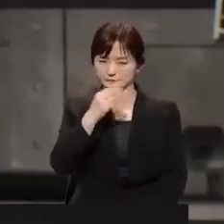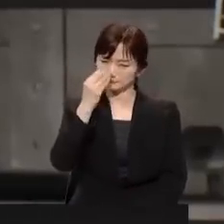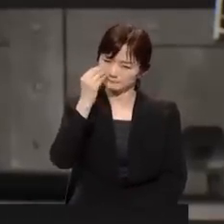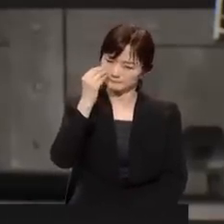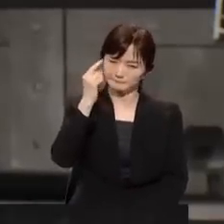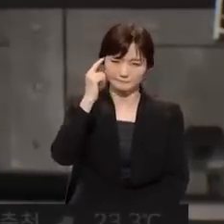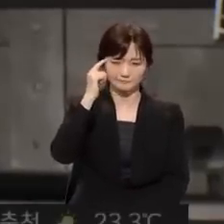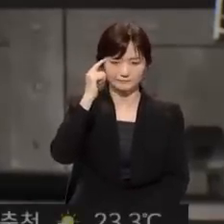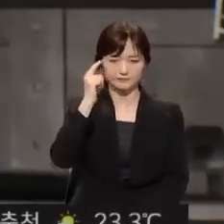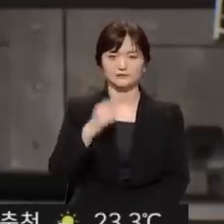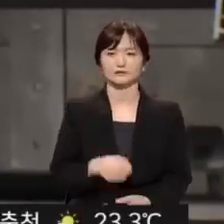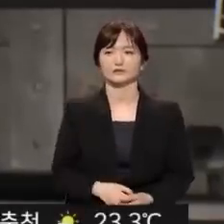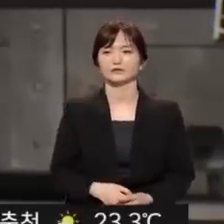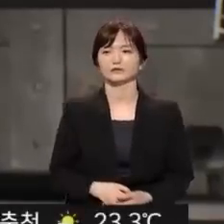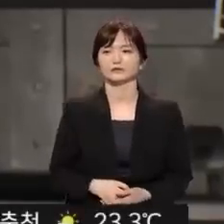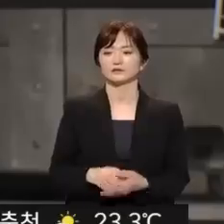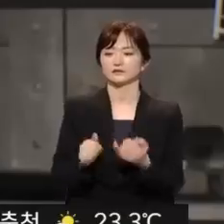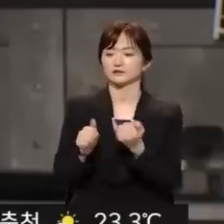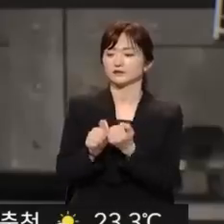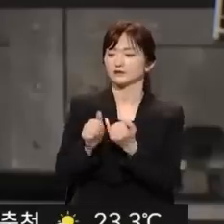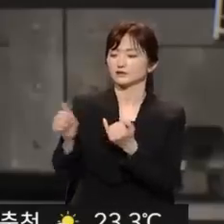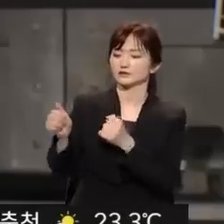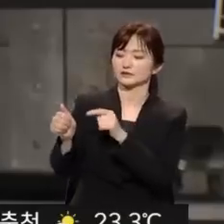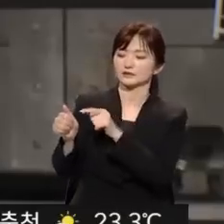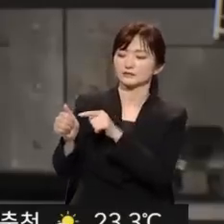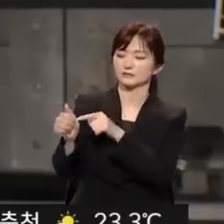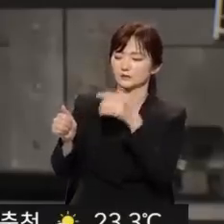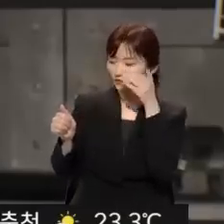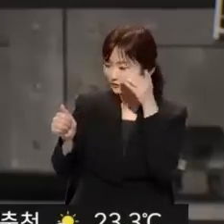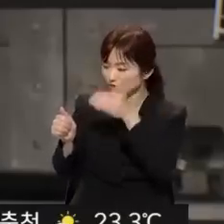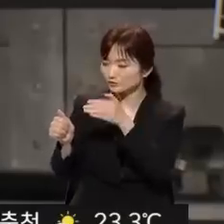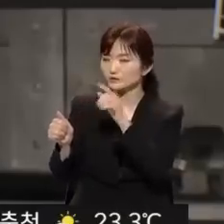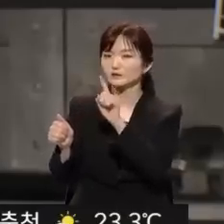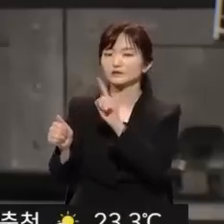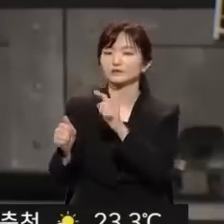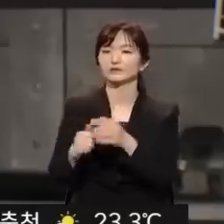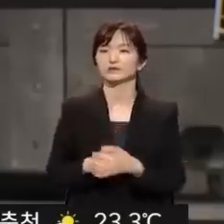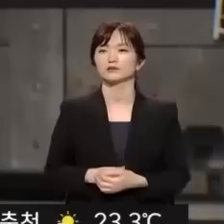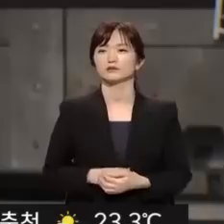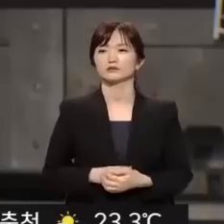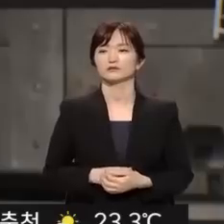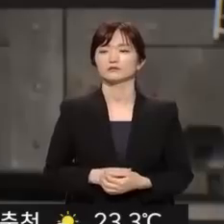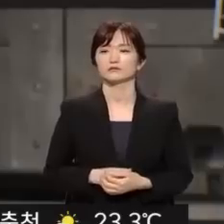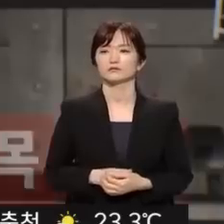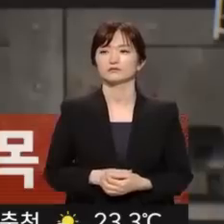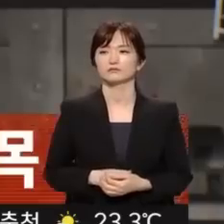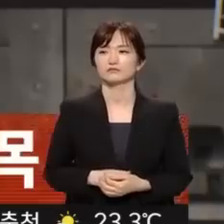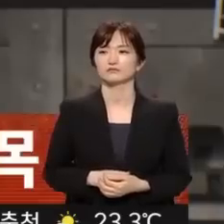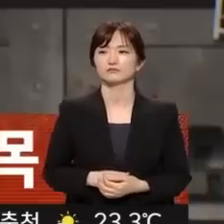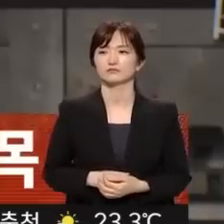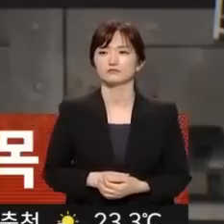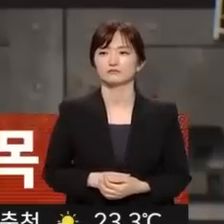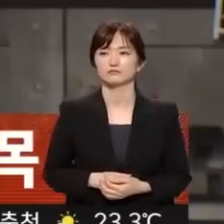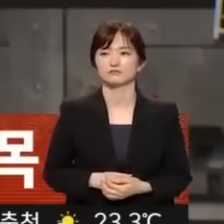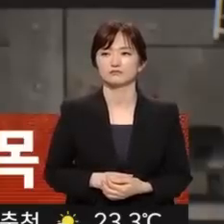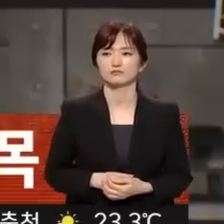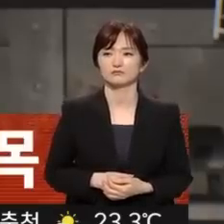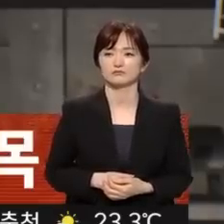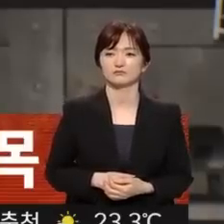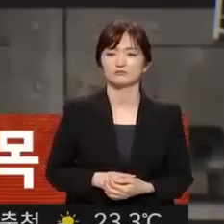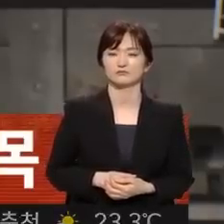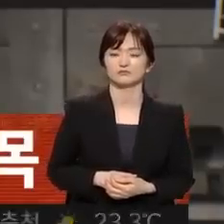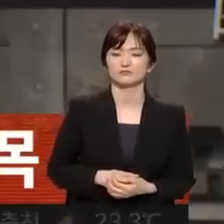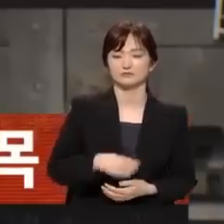씨도 원 씨지만 남편의 부분을 경찰이 주목을 했는데 왜 그러냐면 경찰한테 얘기를 하는데 남편이 좀 수사에 적극적으로 협조하지도